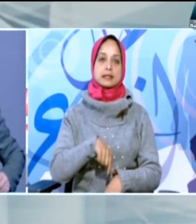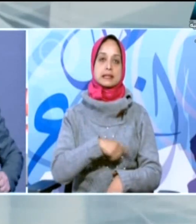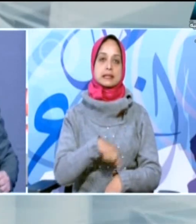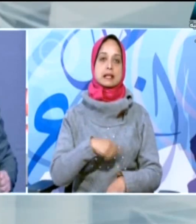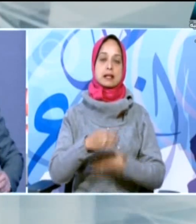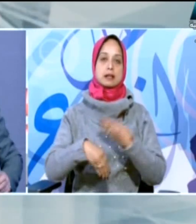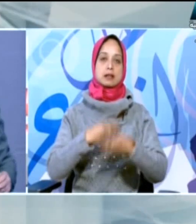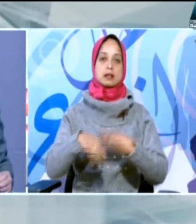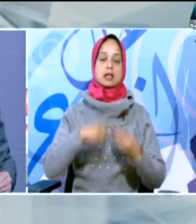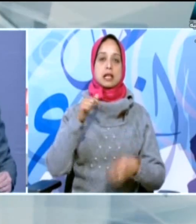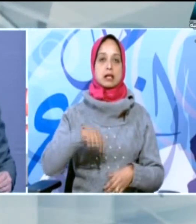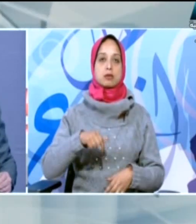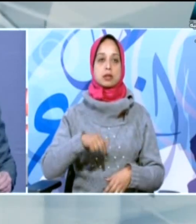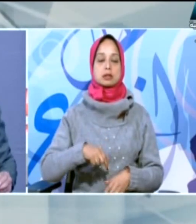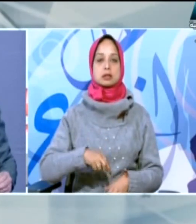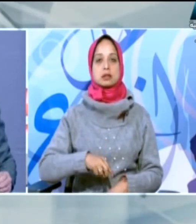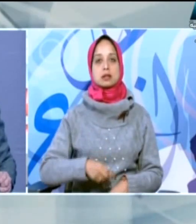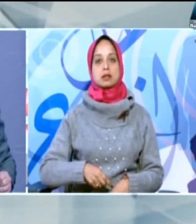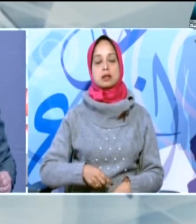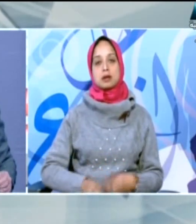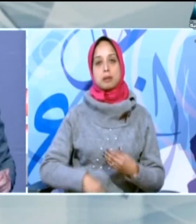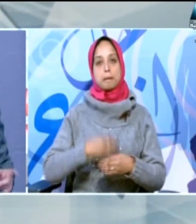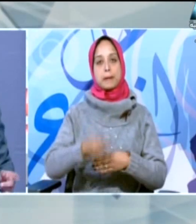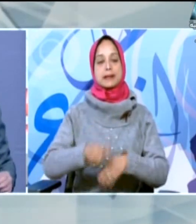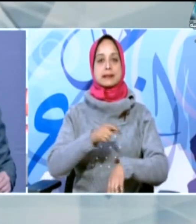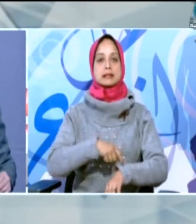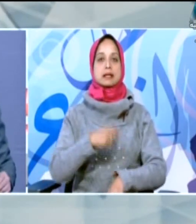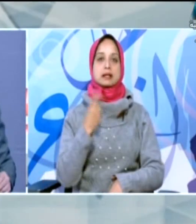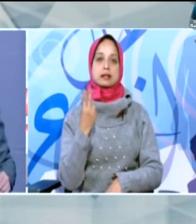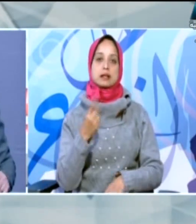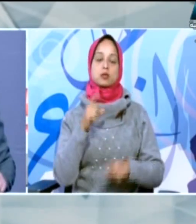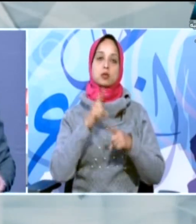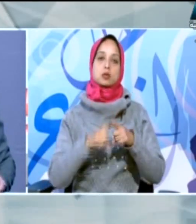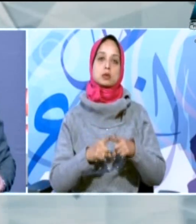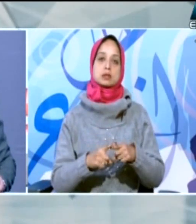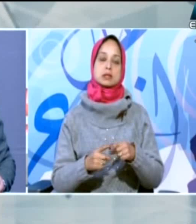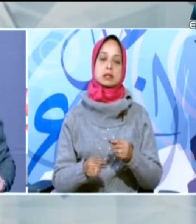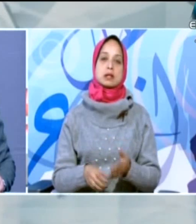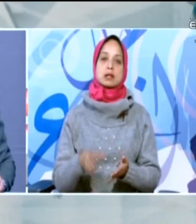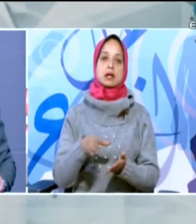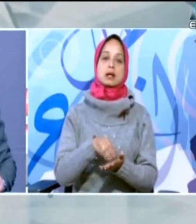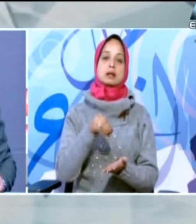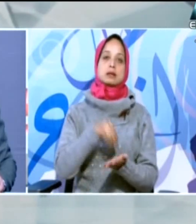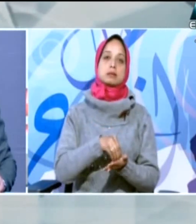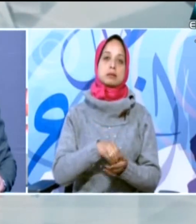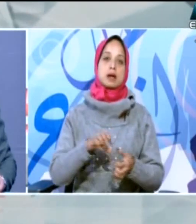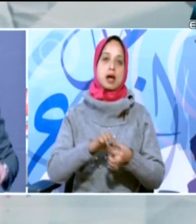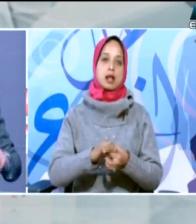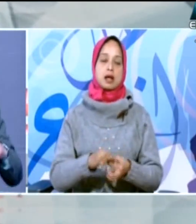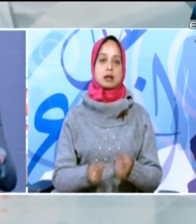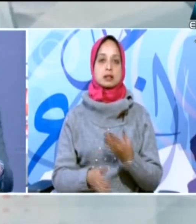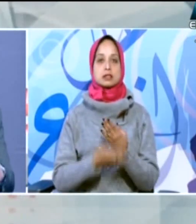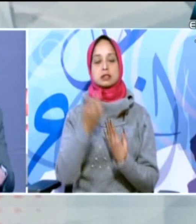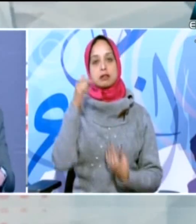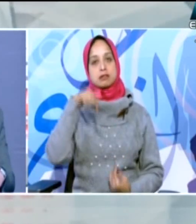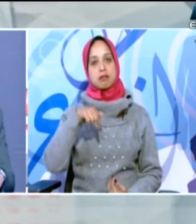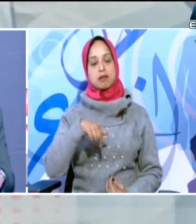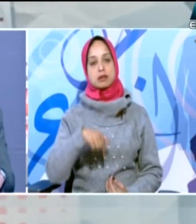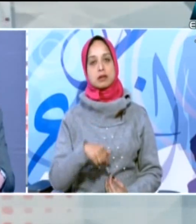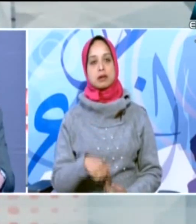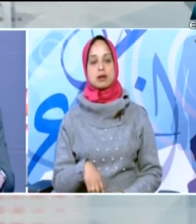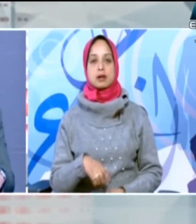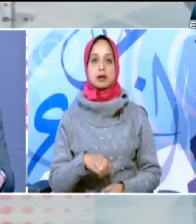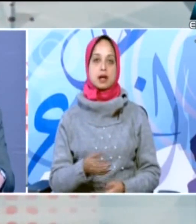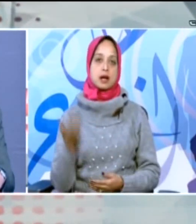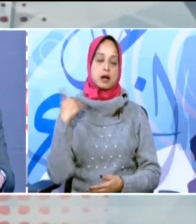معاكم دلوقتي، وبعد الساعة 2:30 ان شاء الله نبدأ حلقة جديدة، يعني على مدى 3 ساعات النهاردة. نخلي بالنا كده، الله يخليكم. قبل